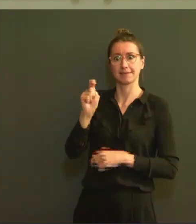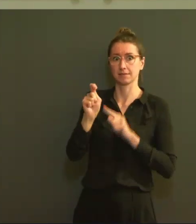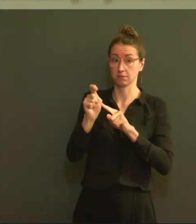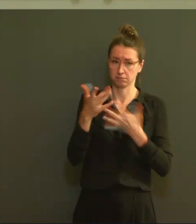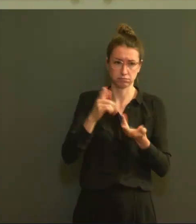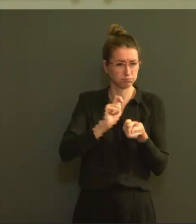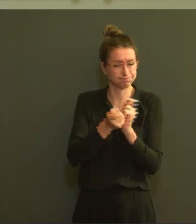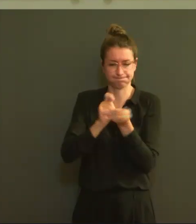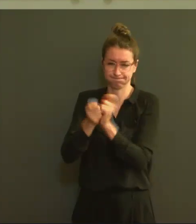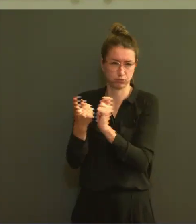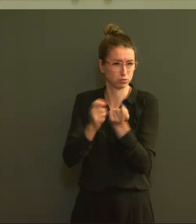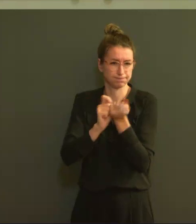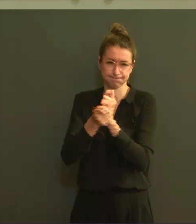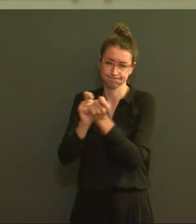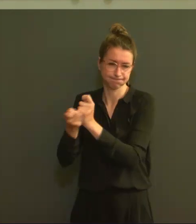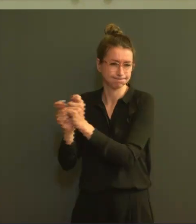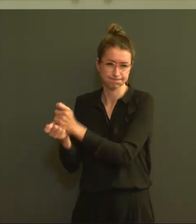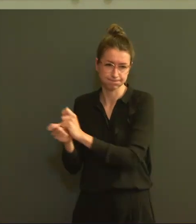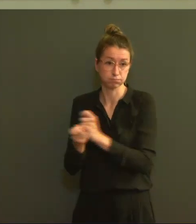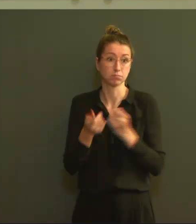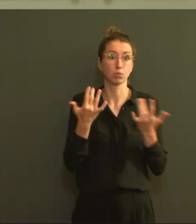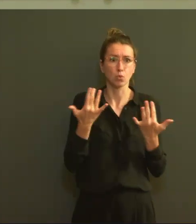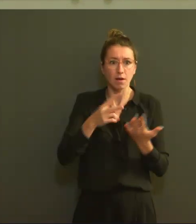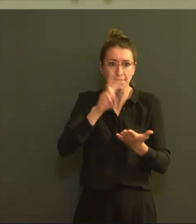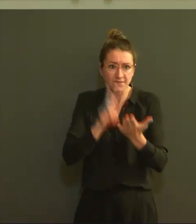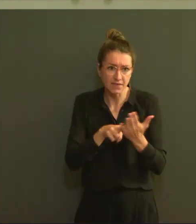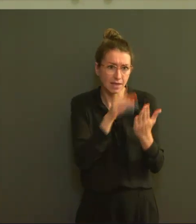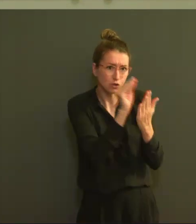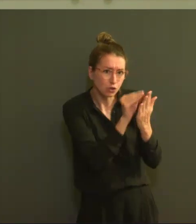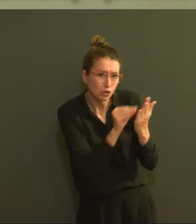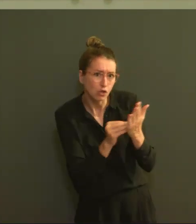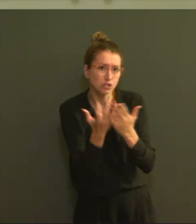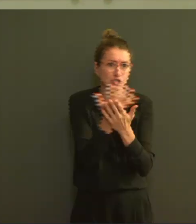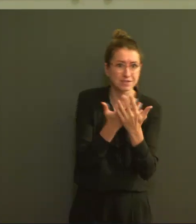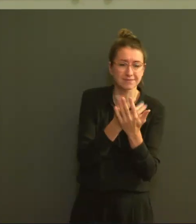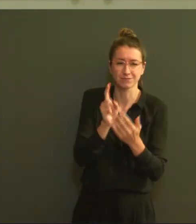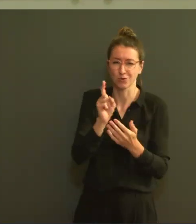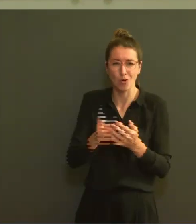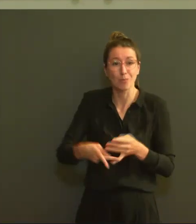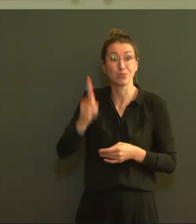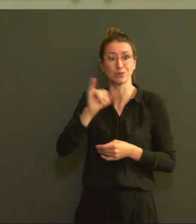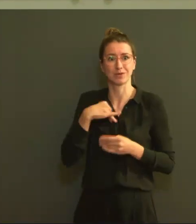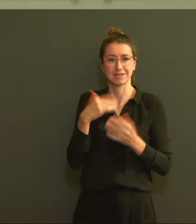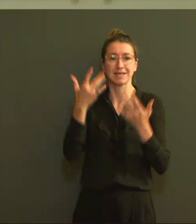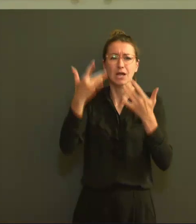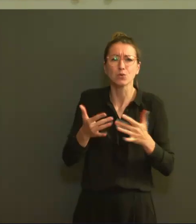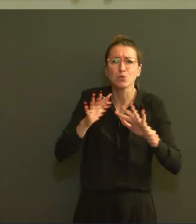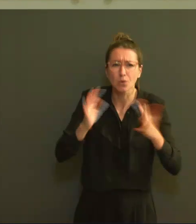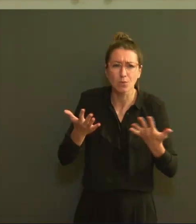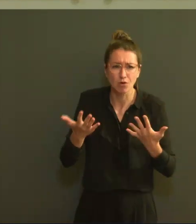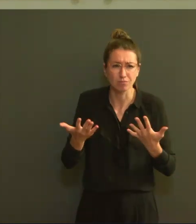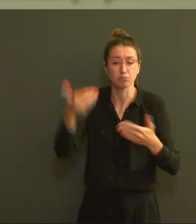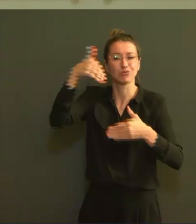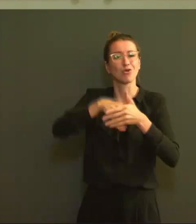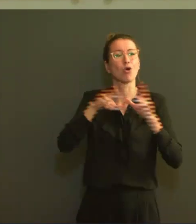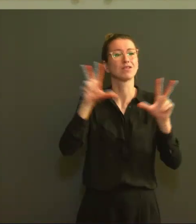un taux qui a été calculé en fonction de paramètres qui tentent de reproduire le comportement humain de manière